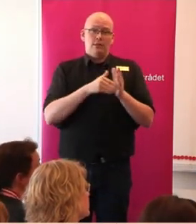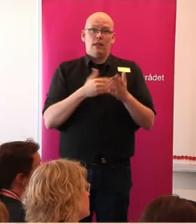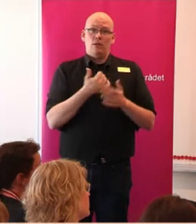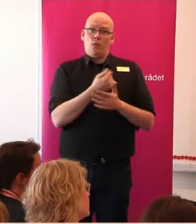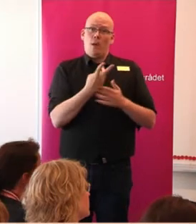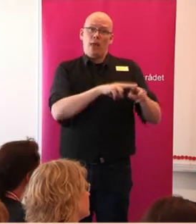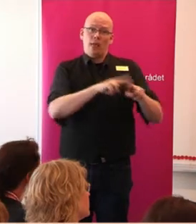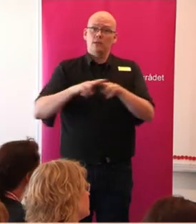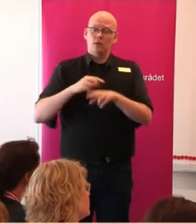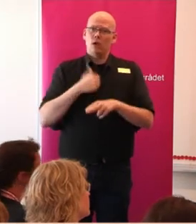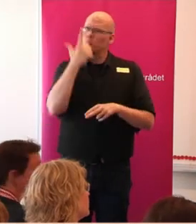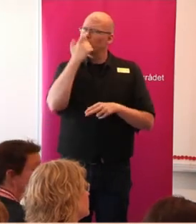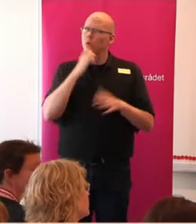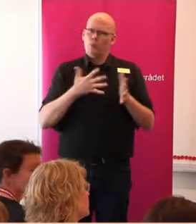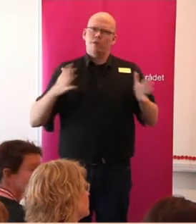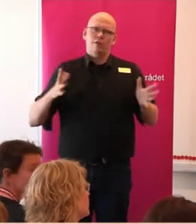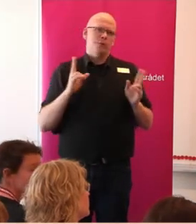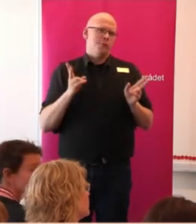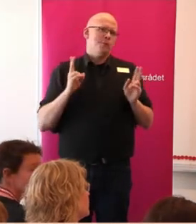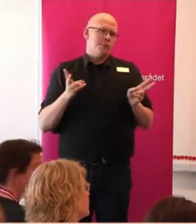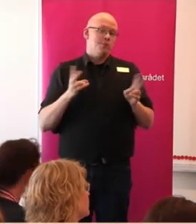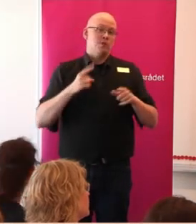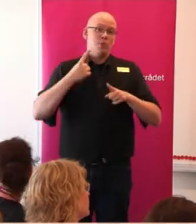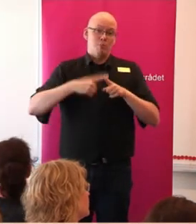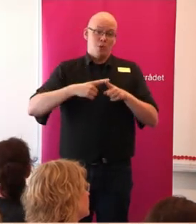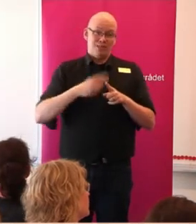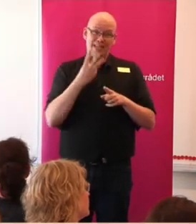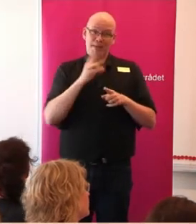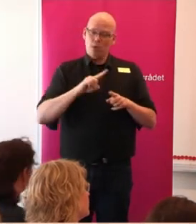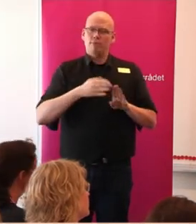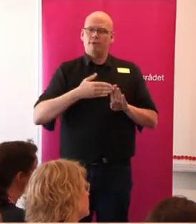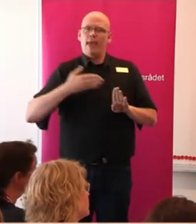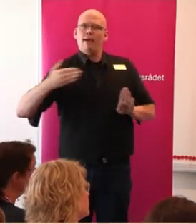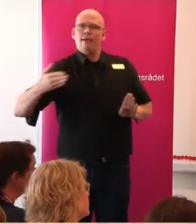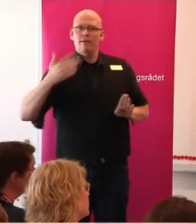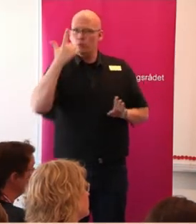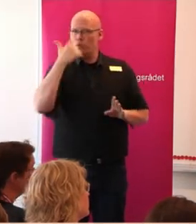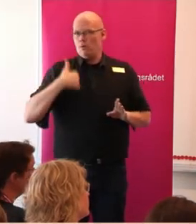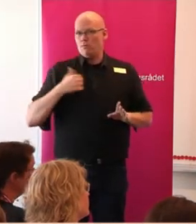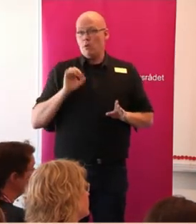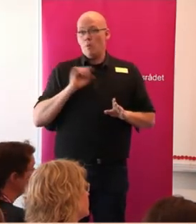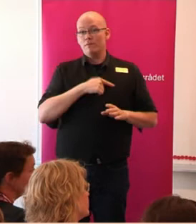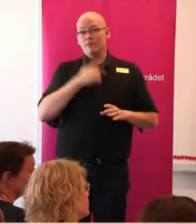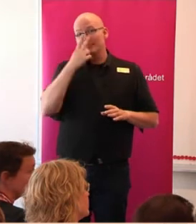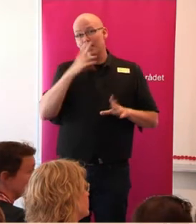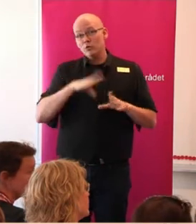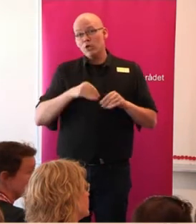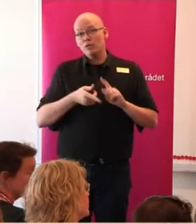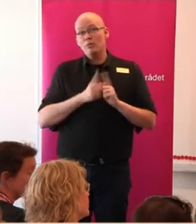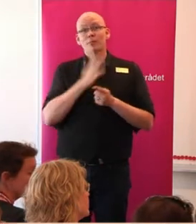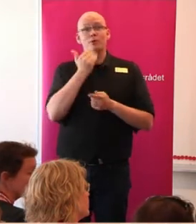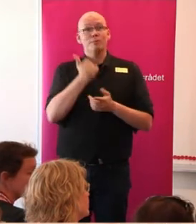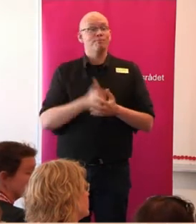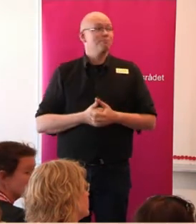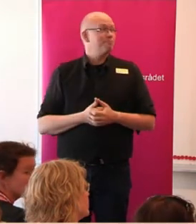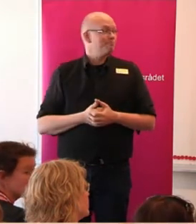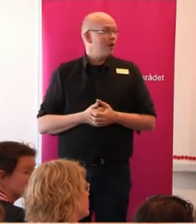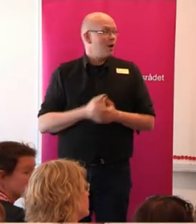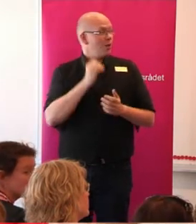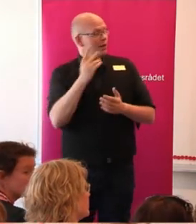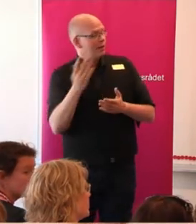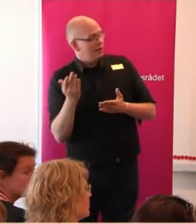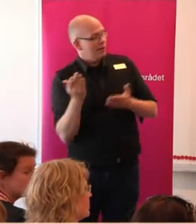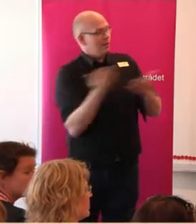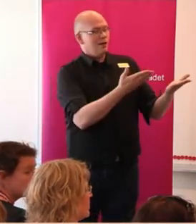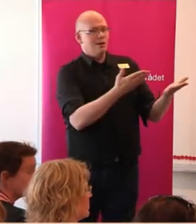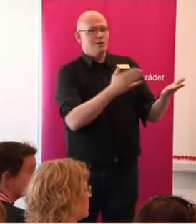kommer att utökas. Jag tror också att längden kommer att förlängas om vi visar på att resultaten faktiskt ser så bra ut som de gör. Strålande. Vi slänger över din passning